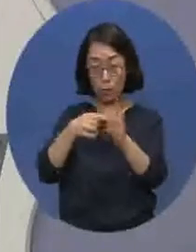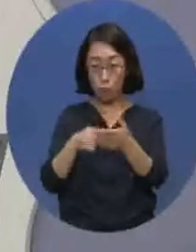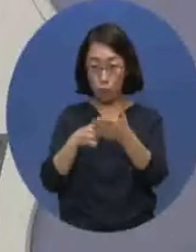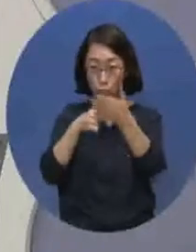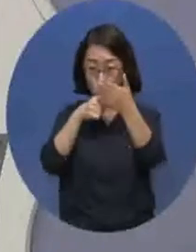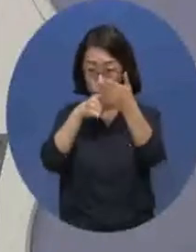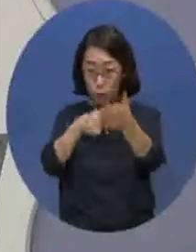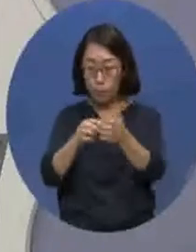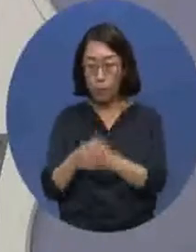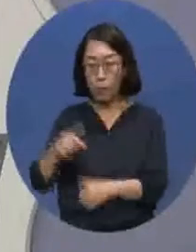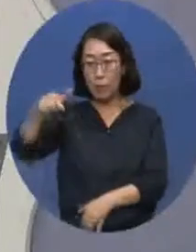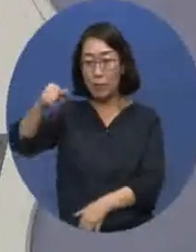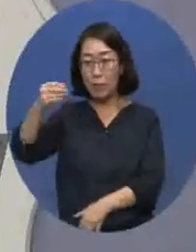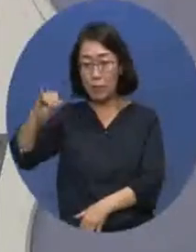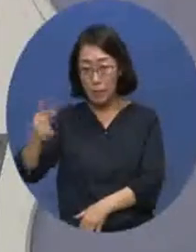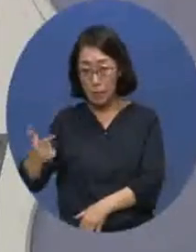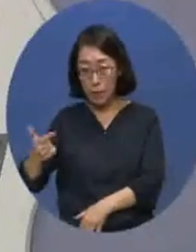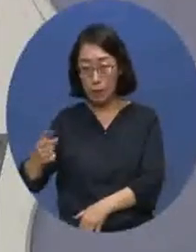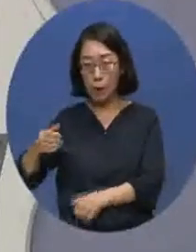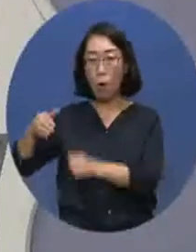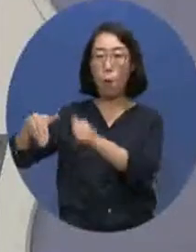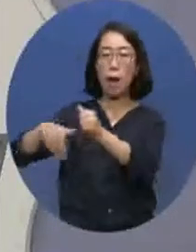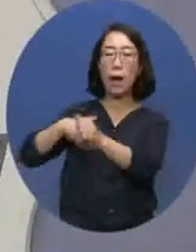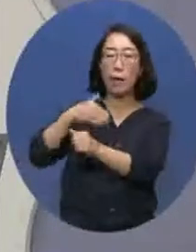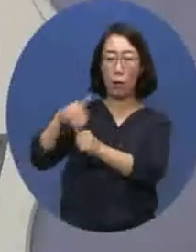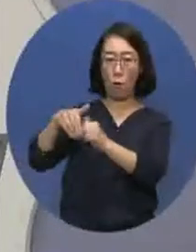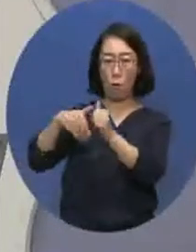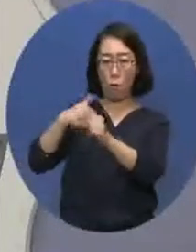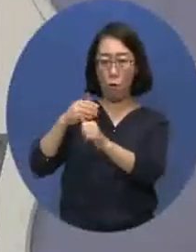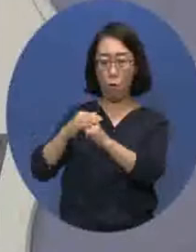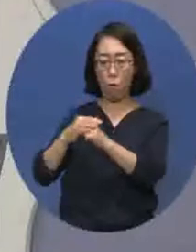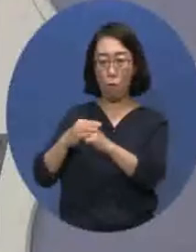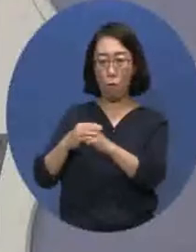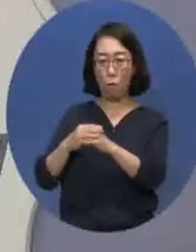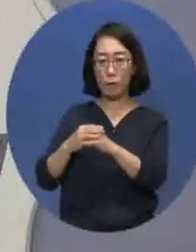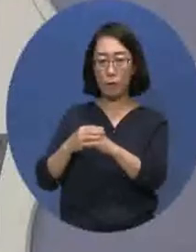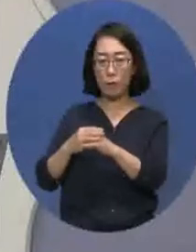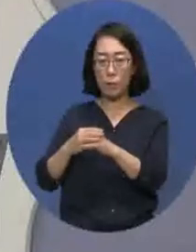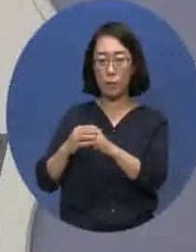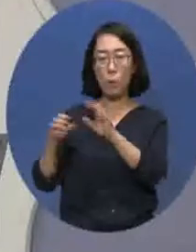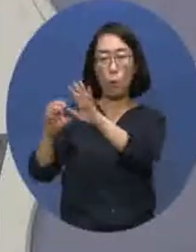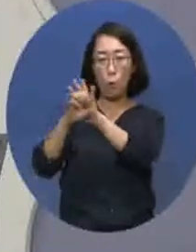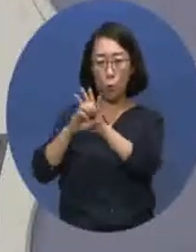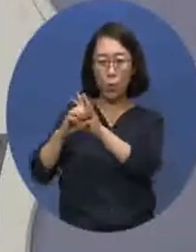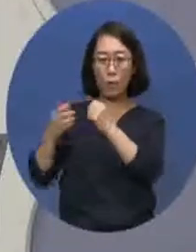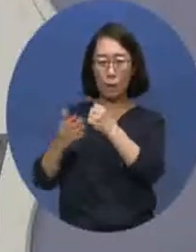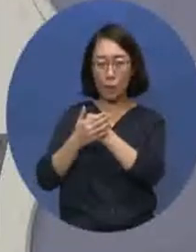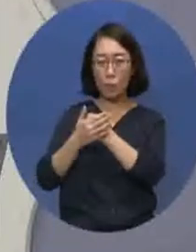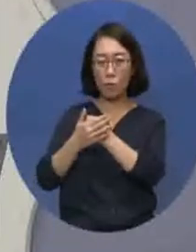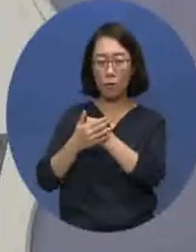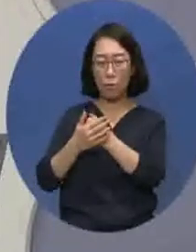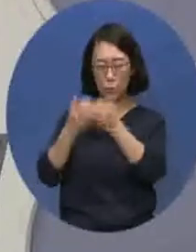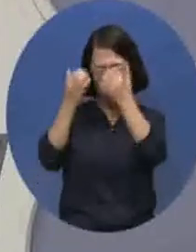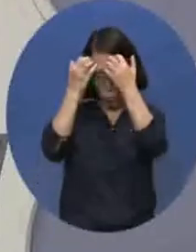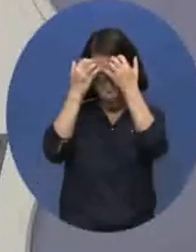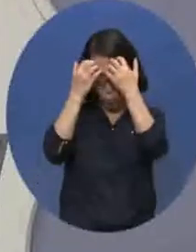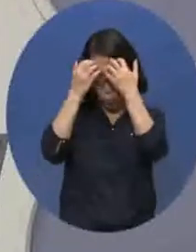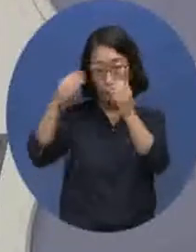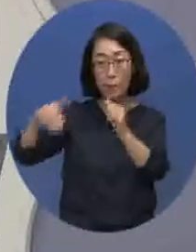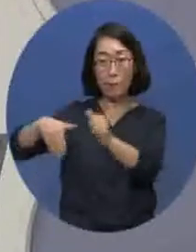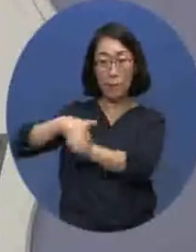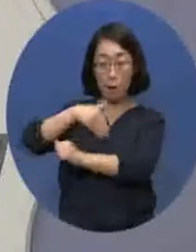또 그림 you'd 일이라는 것은 환경입니다 우리가 지금 코로나 로 인해서 고통을 겪고 있는 그는 이런 상황이